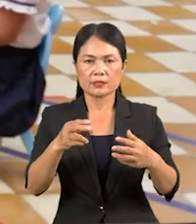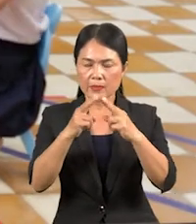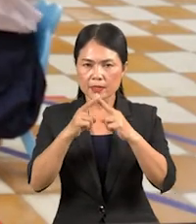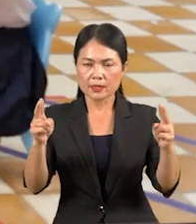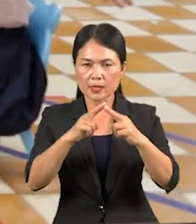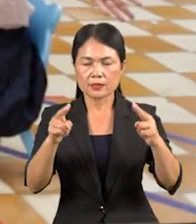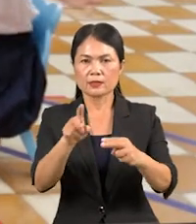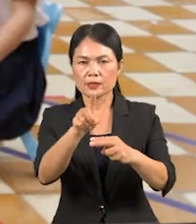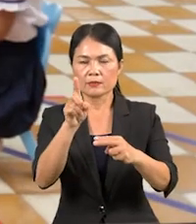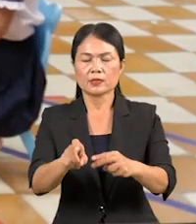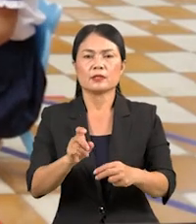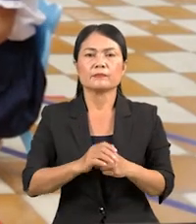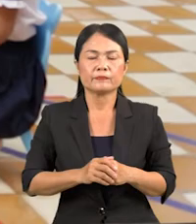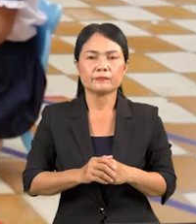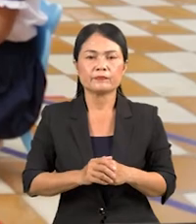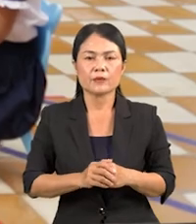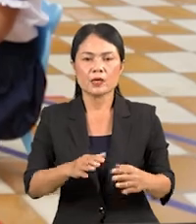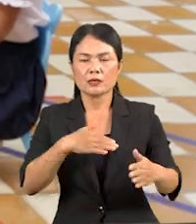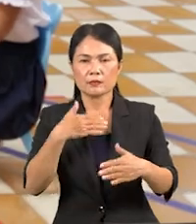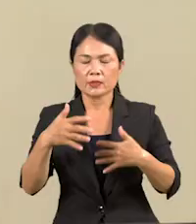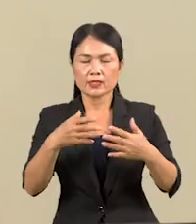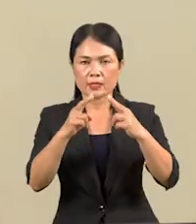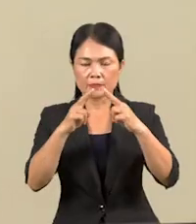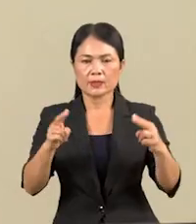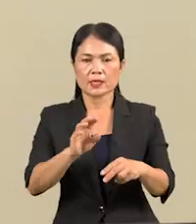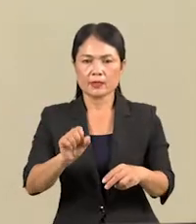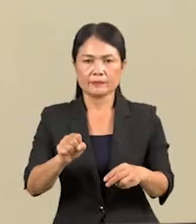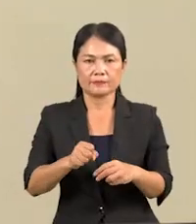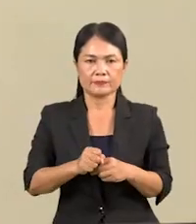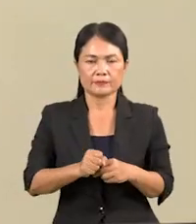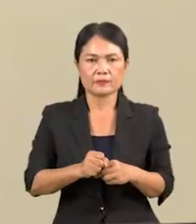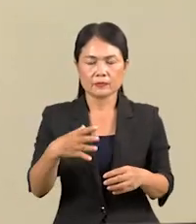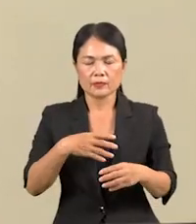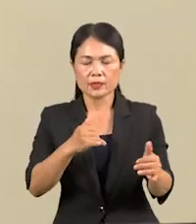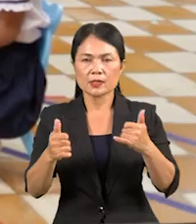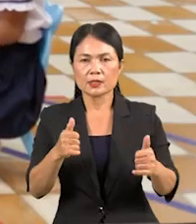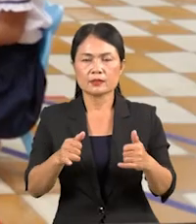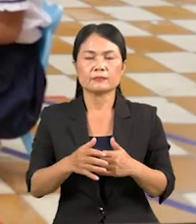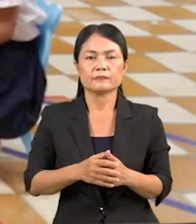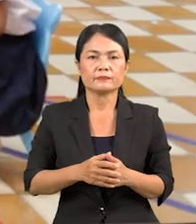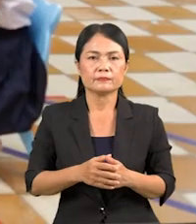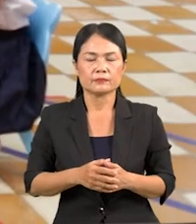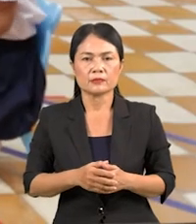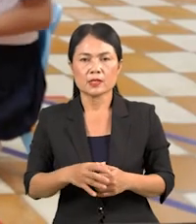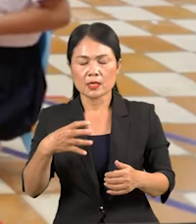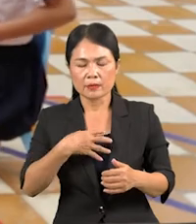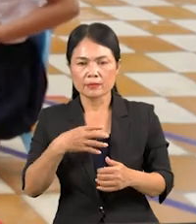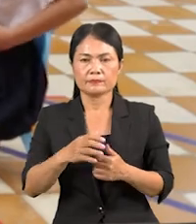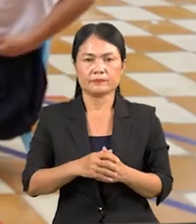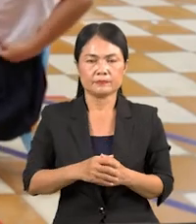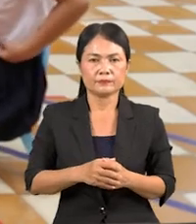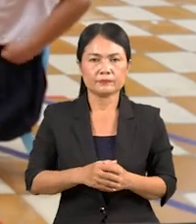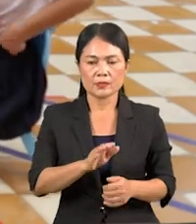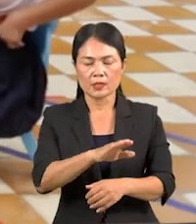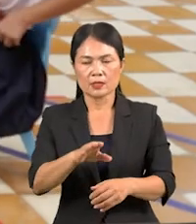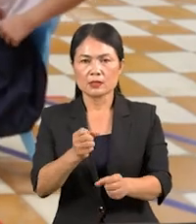ងហ៎អូយខ្លាំងណាស់ចាចង់លេងទៀតអត់កូនចង់ចា